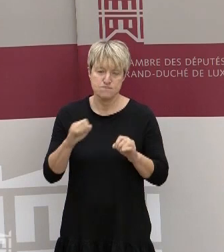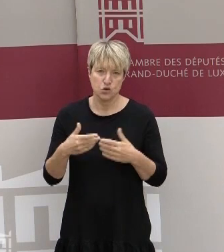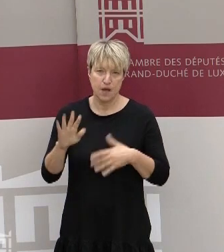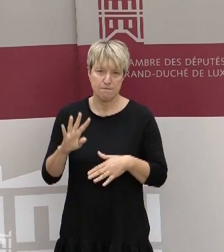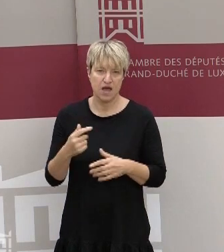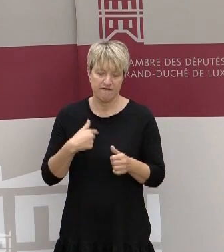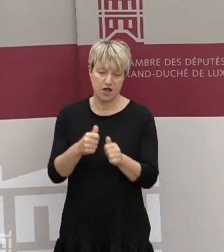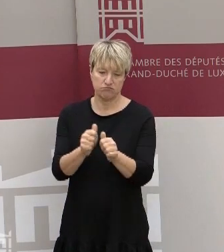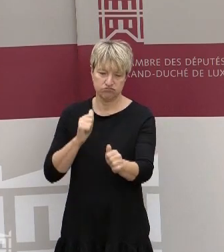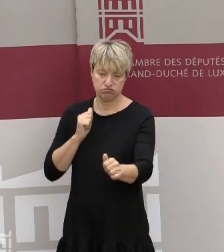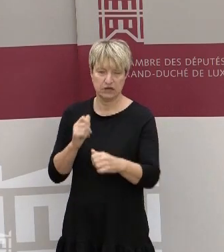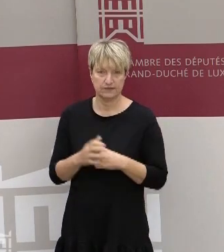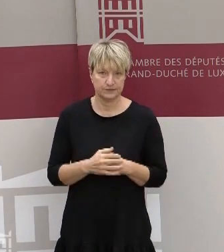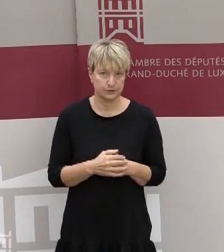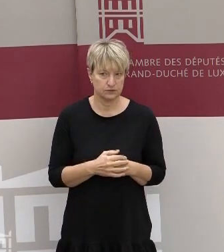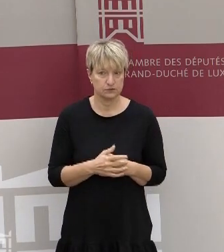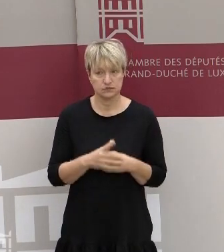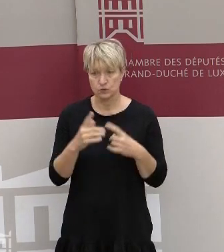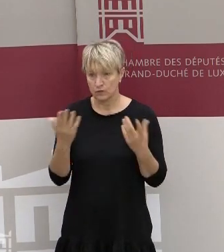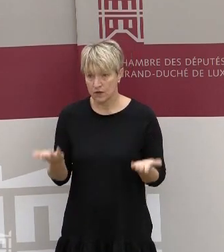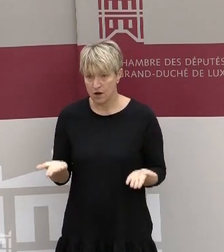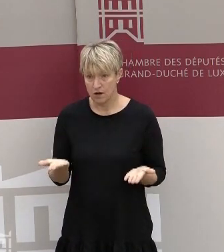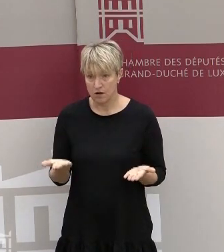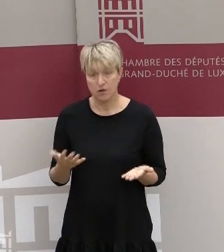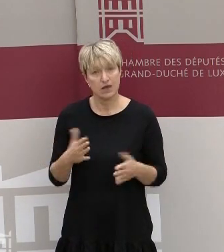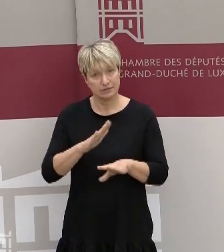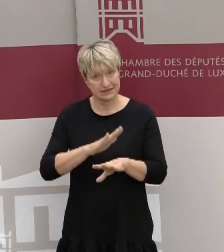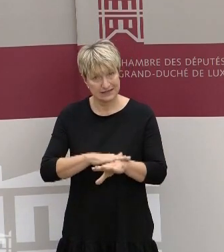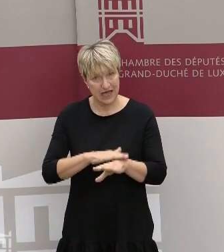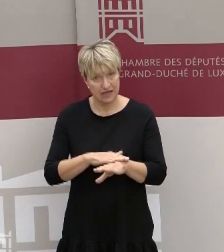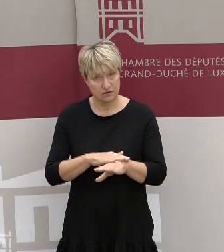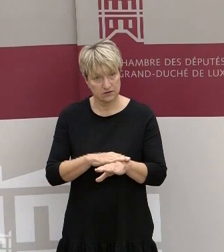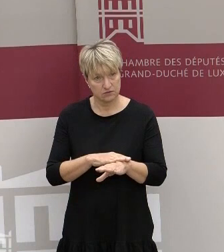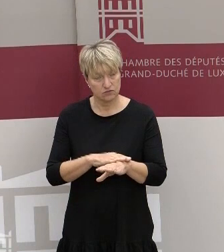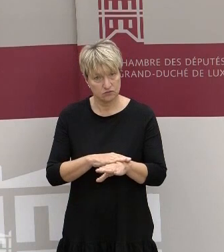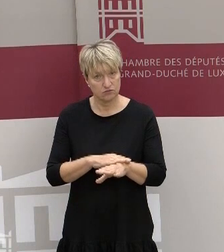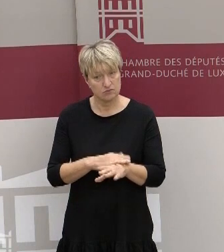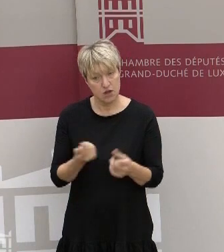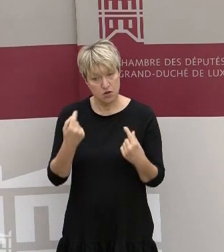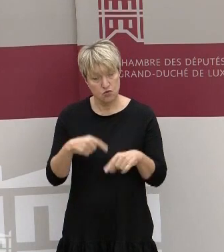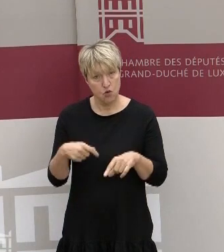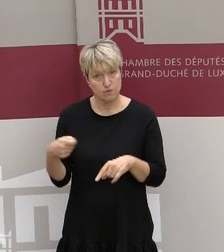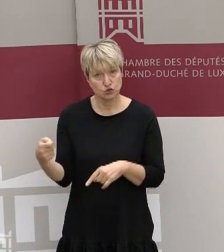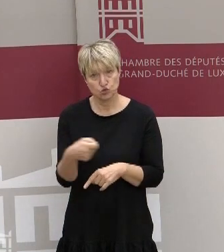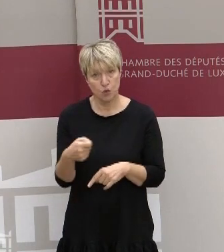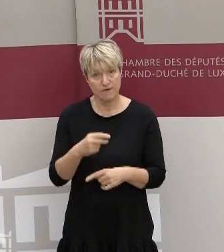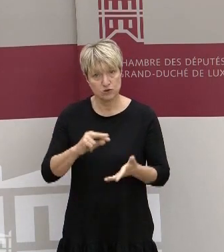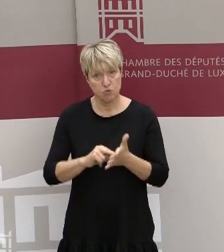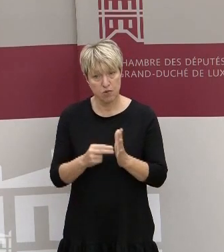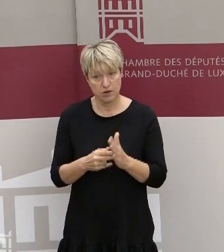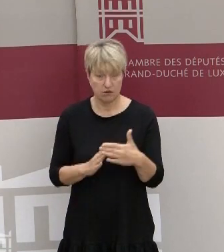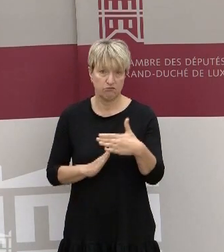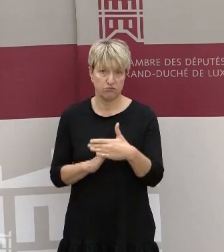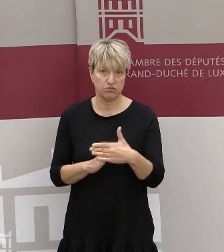unserer Subventionspolitik stoßen. Mit Subventionen in den Land kommen wir beim nachhaltigen Bauen oder der Photovoltaik geschwind nicht mehr